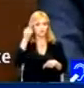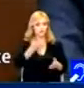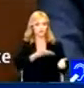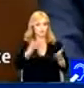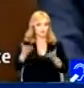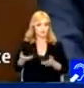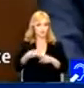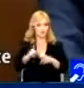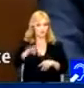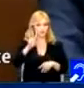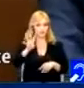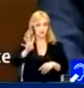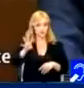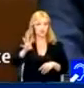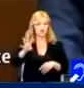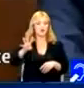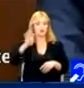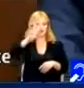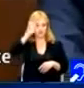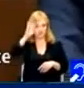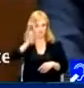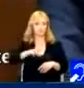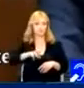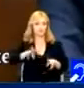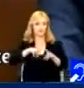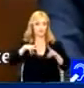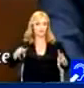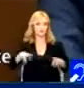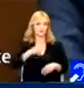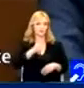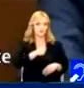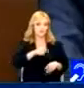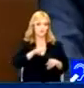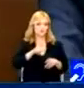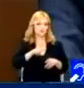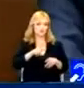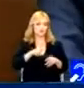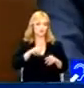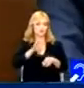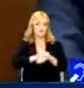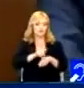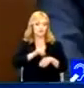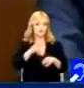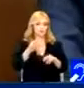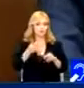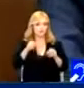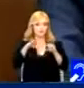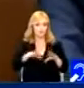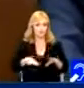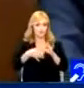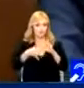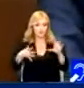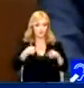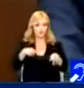Сожалением приходится констатировать тот факт, что на пространстве Гуам все еще не урегулированы военные конфликты, которые являются основной угрозой